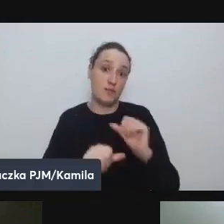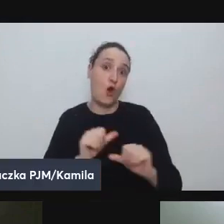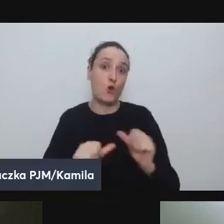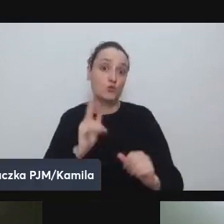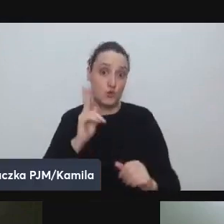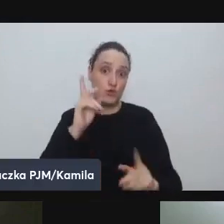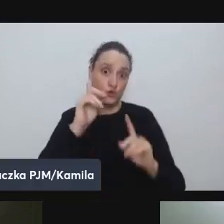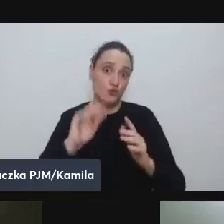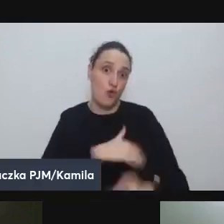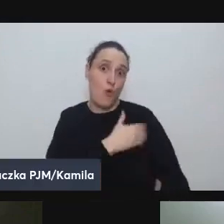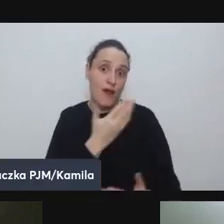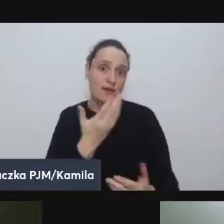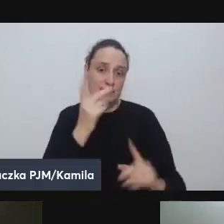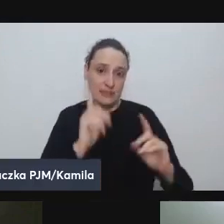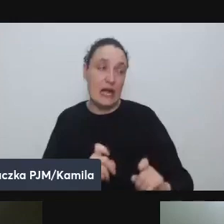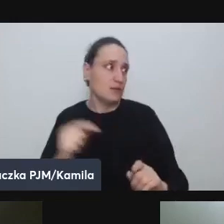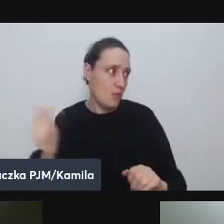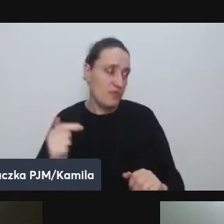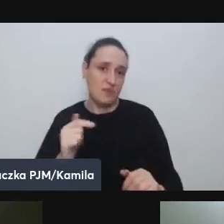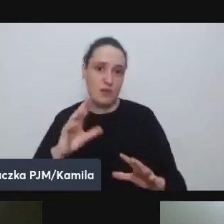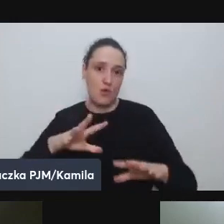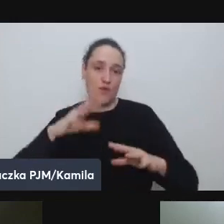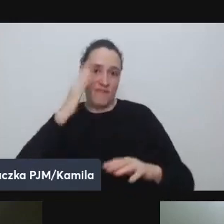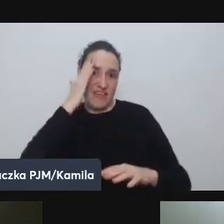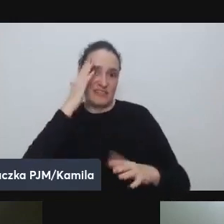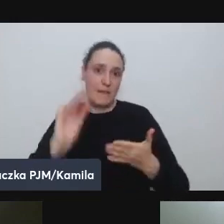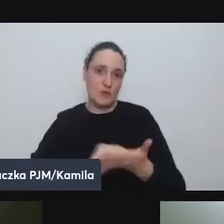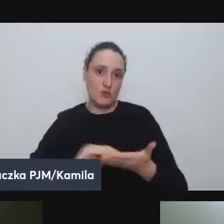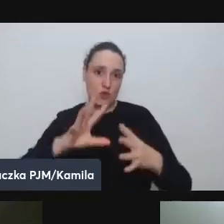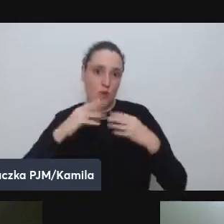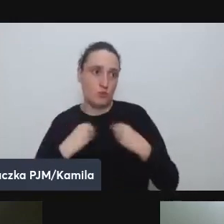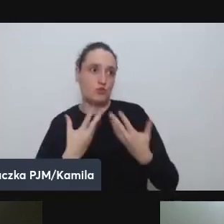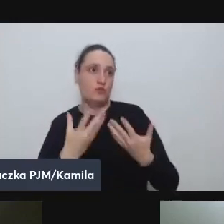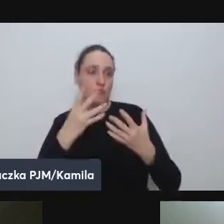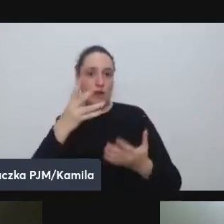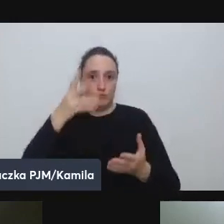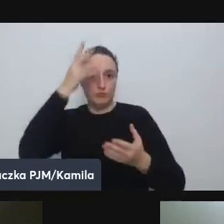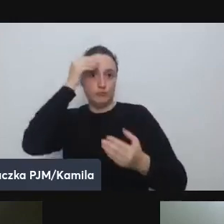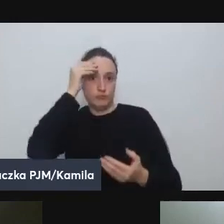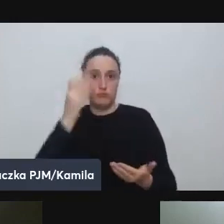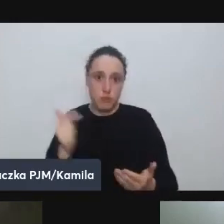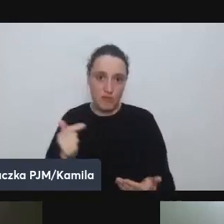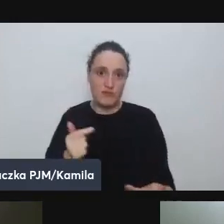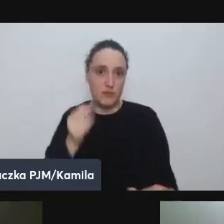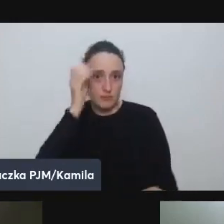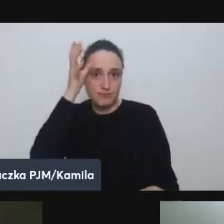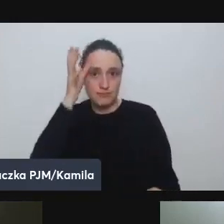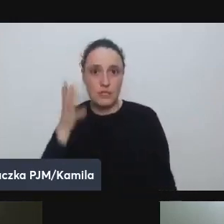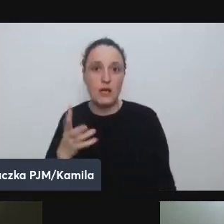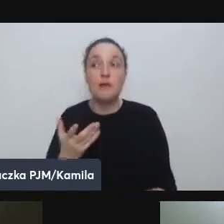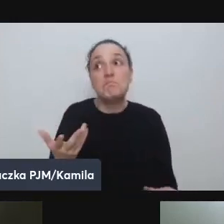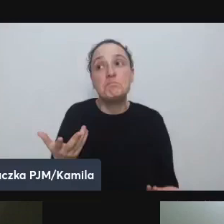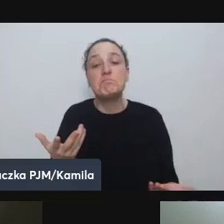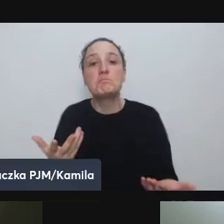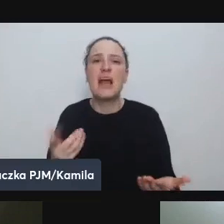też oczywiście jemu się należy ta wiedza miesiączkowa i fajnie, żeby ona była, no aczkolwiek po prostu dużo, dużo w tym